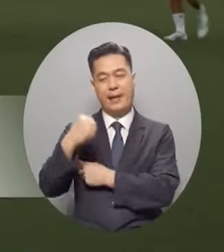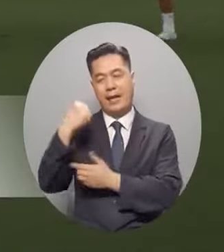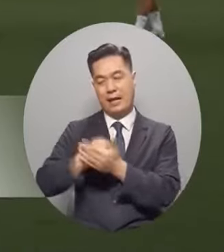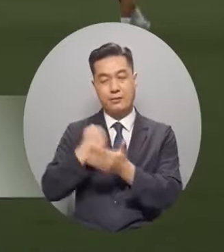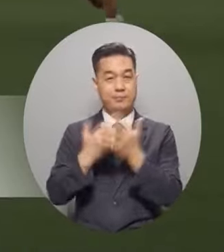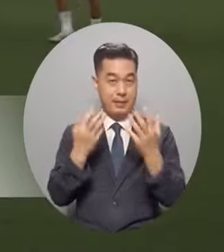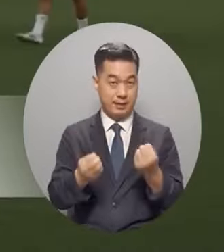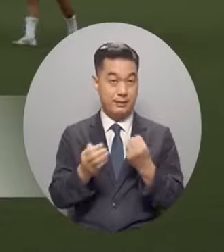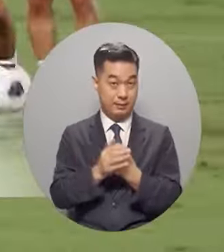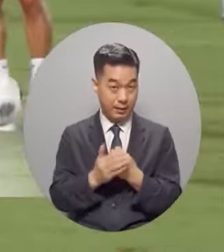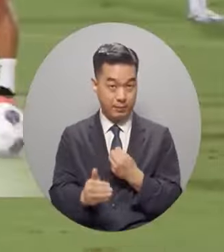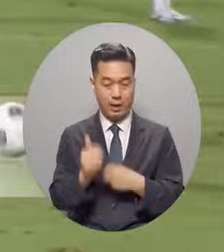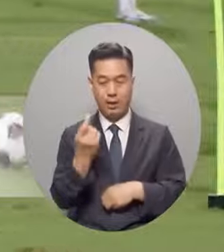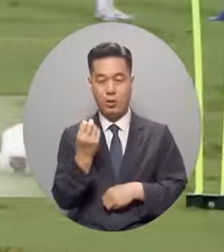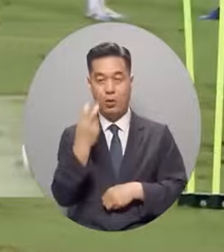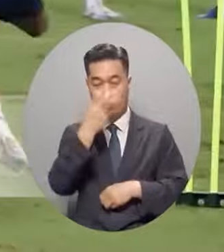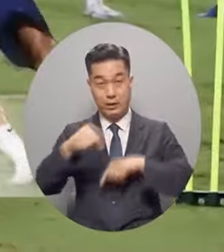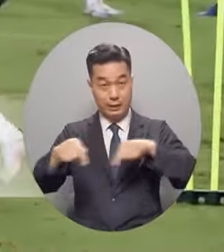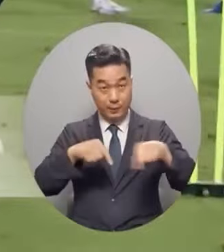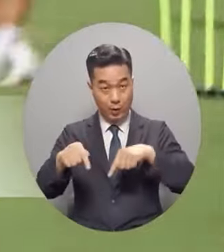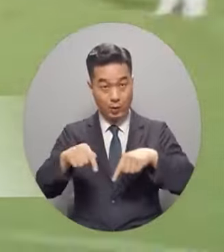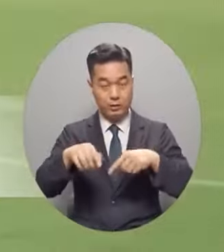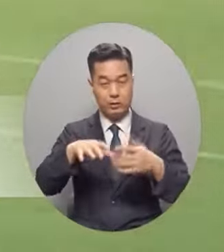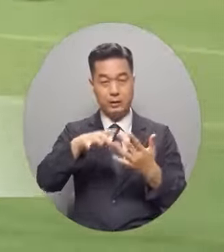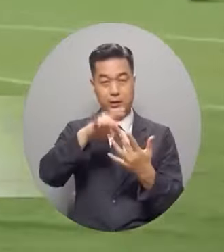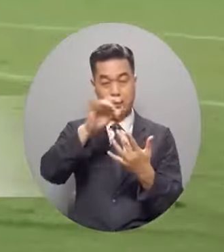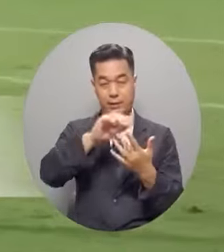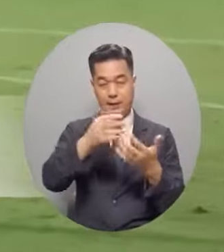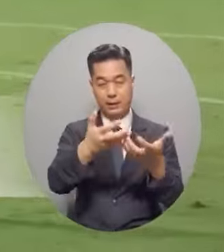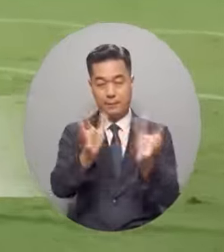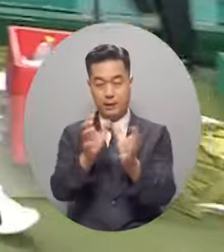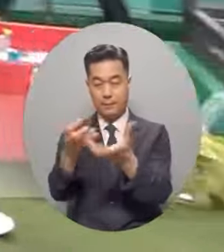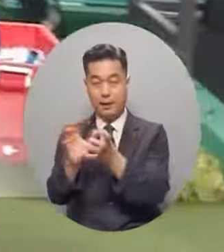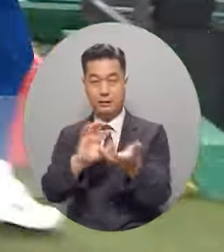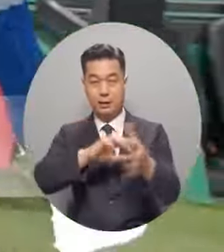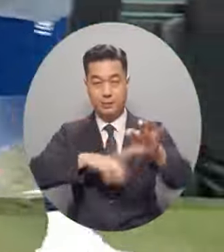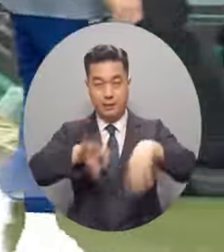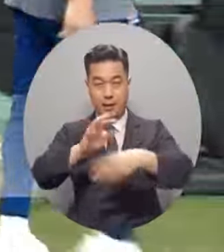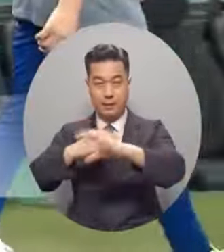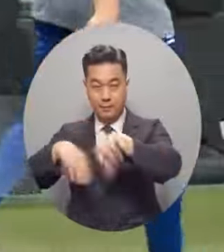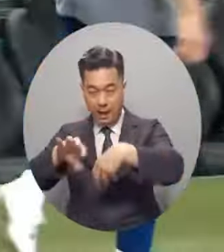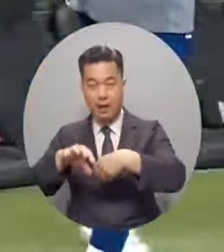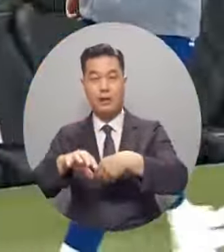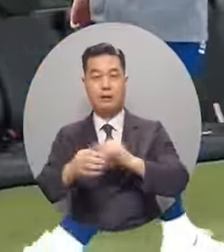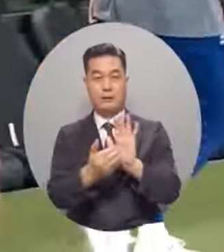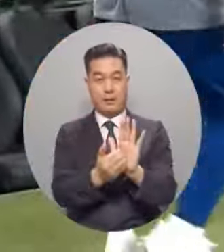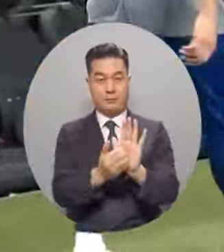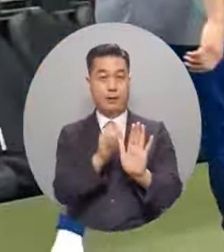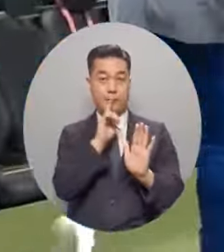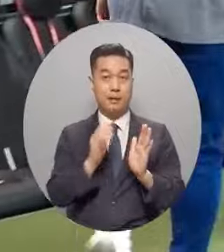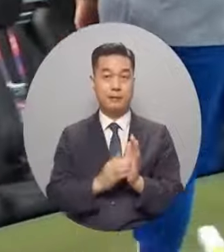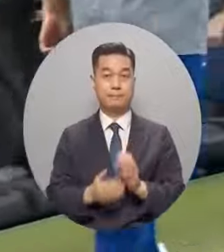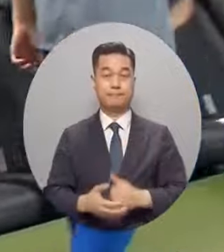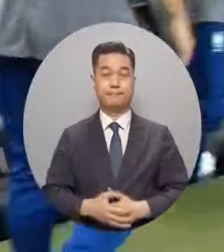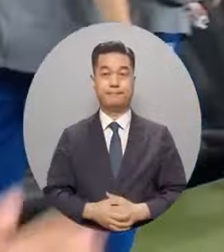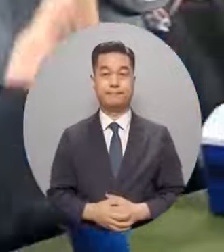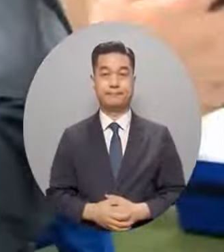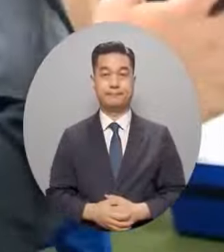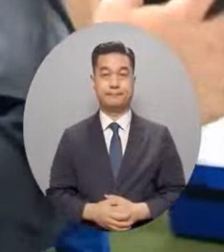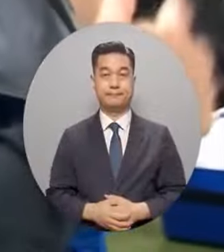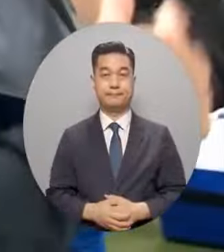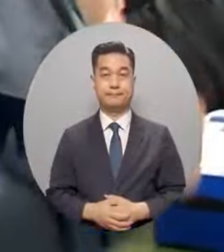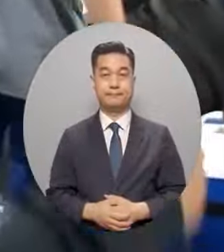컸던 만큼 홍 감독은 선발진의 변화를 줘 오만의 공세에 맞서겠다고 밝혔습니다. MBC 뉴스